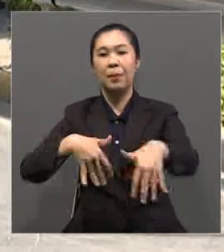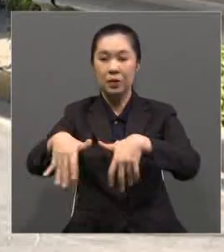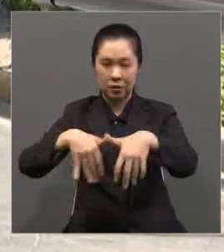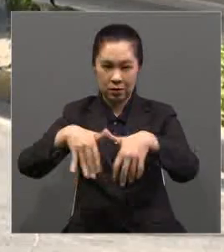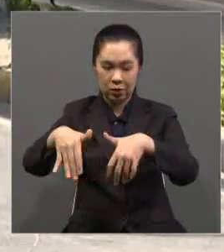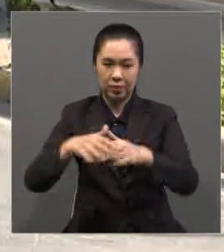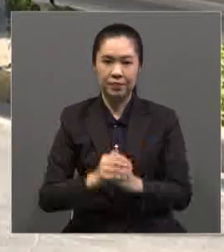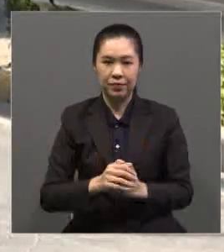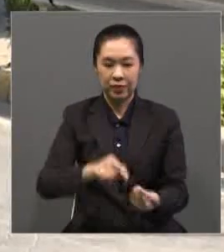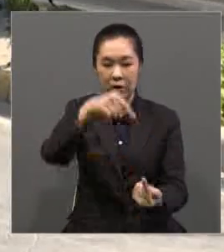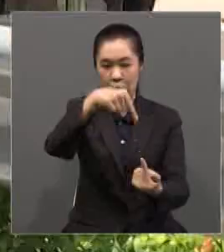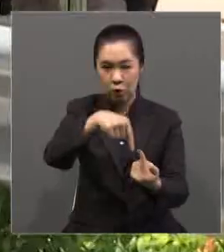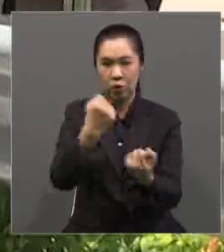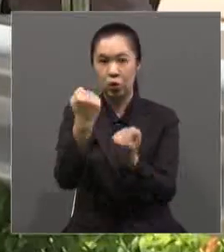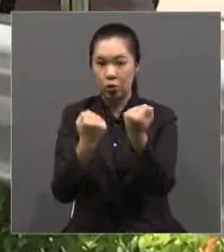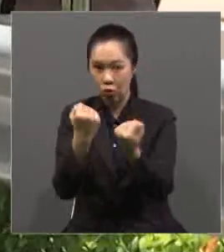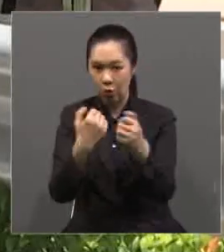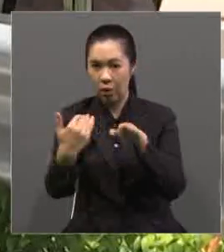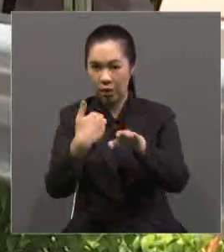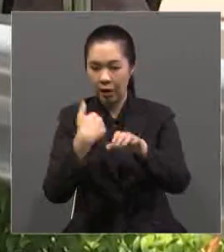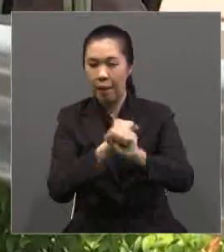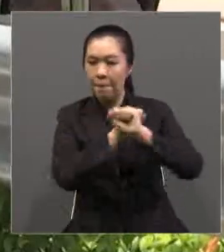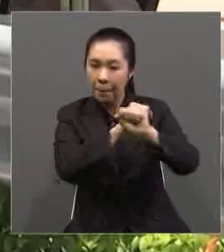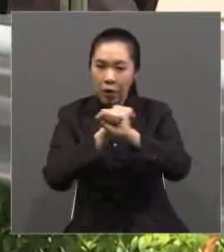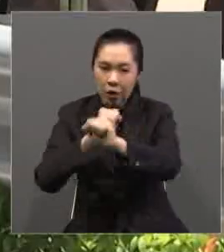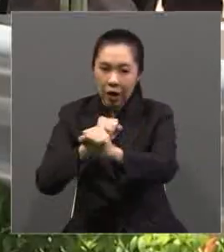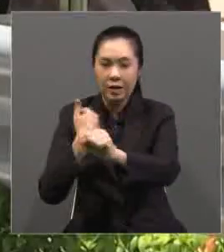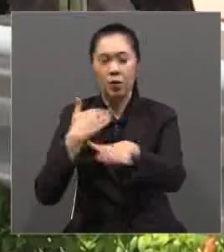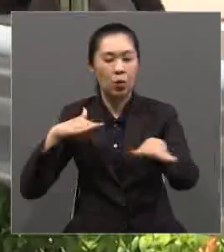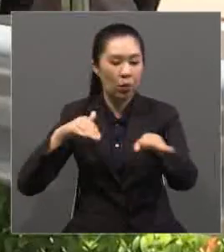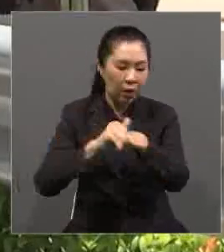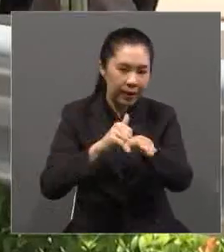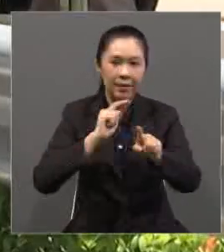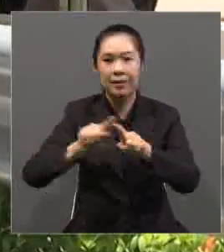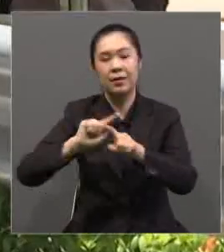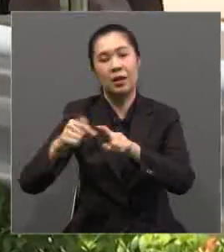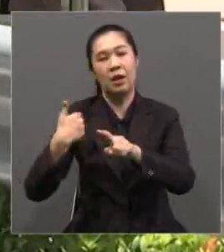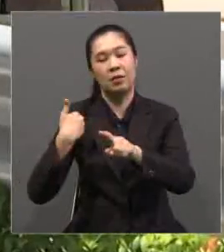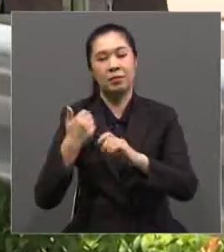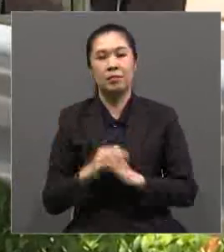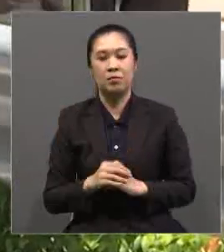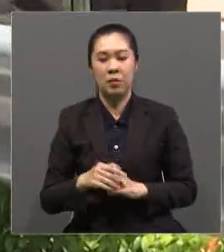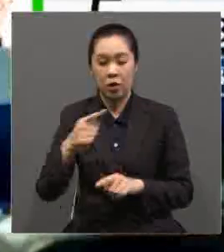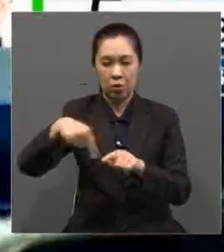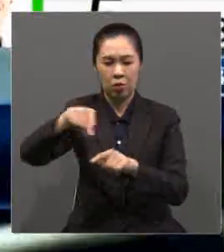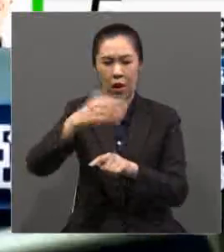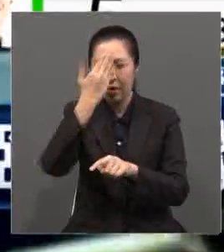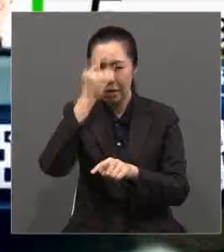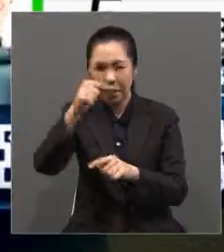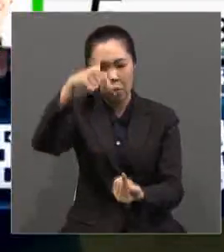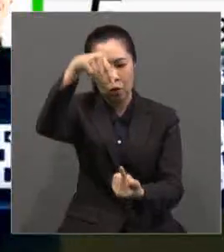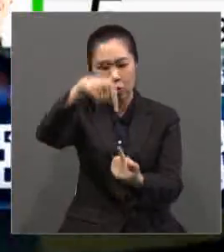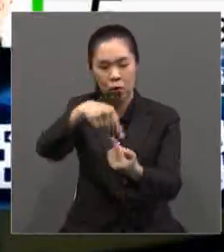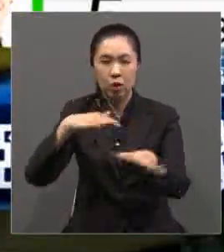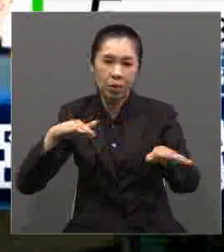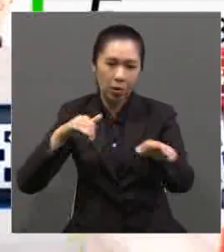นะครับเช่นจุดตรวจจราจรต้องตั้งเพื่อป้องกันอุบัติเหตุมีสถิติอุบัติเหตุรองรับชัดเจนว่าทำไมต้องตั้งจุ